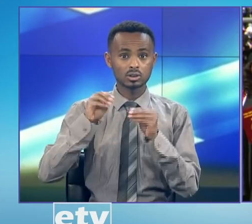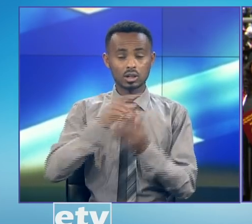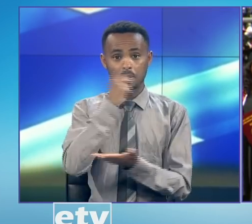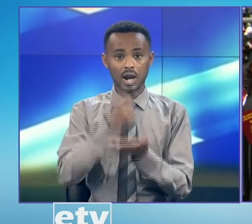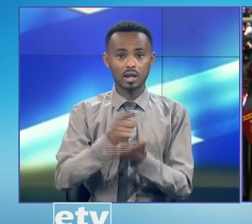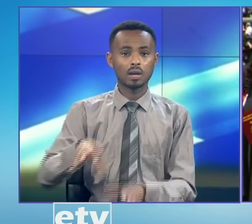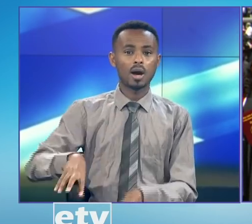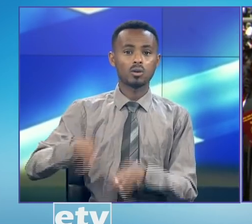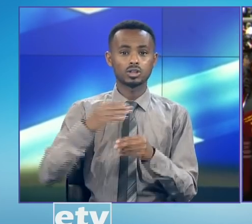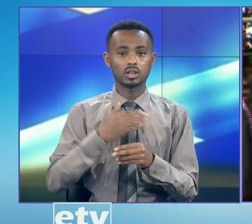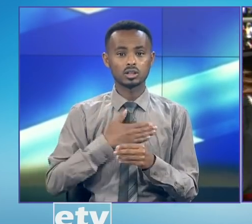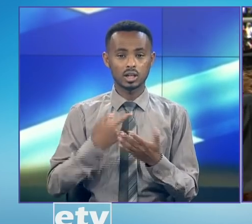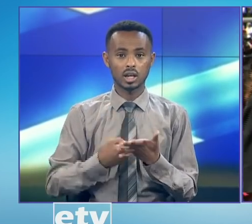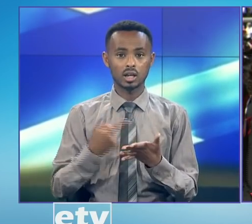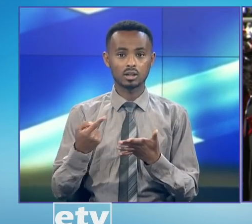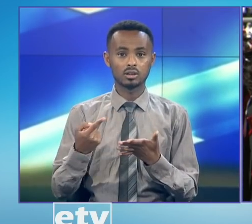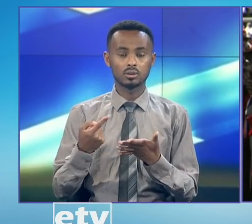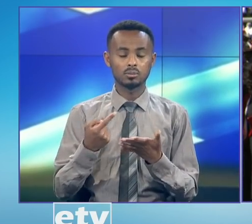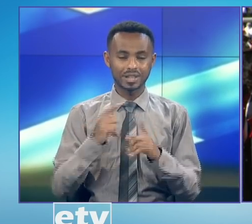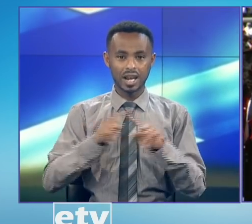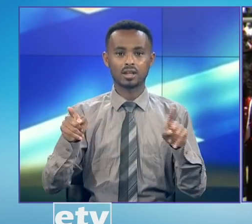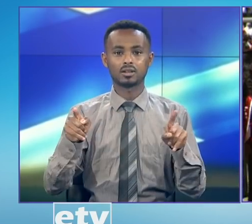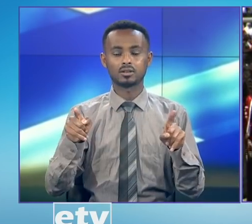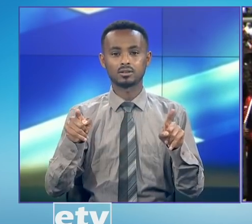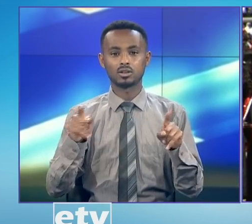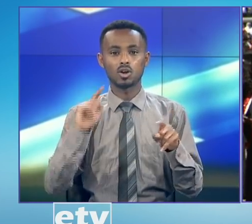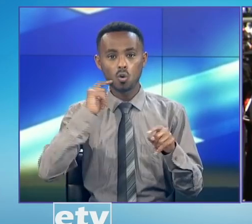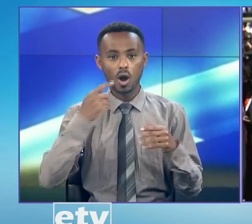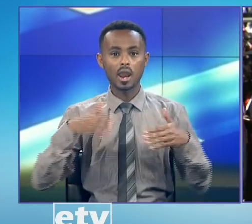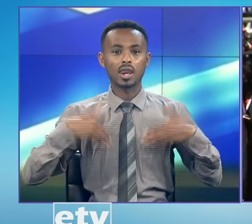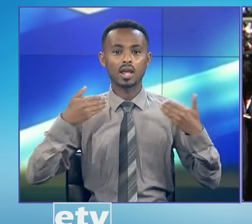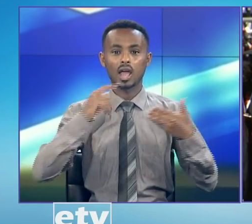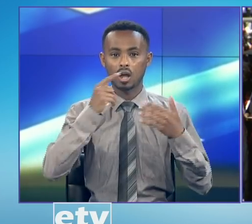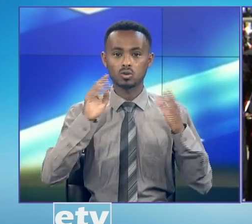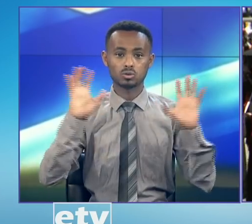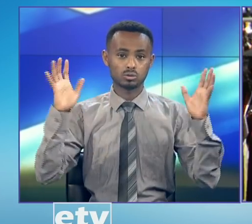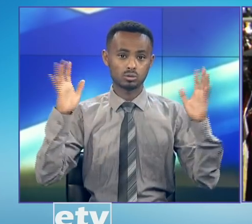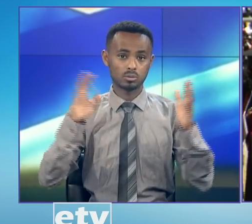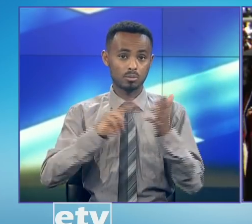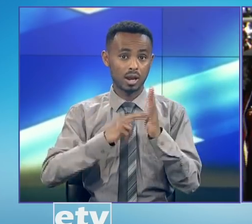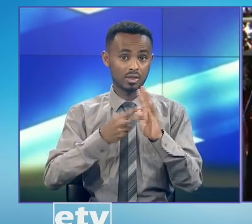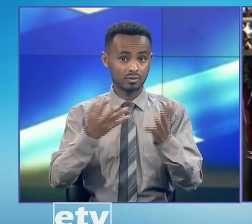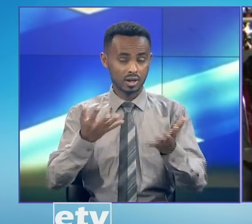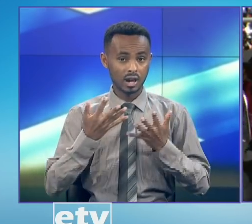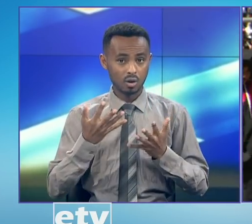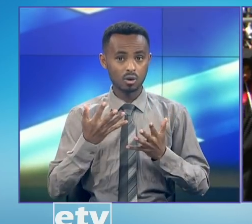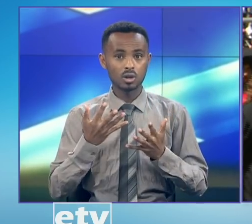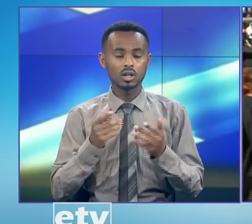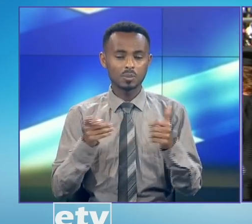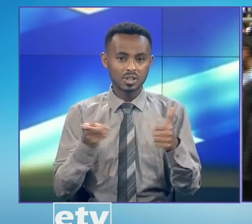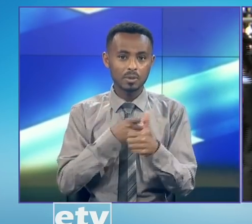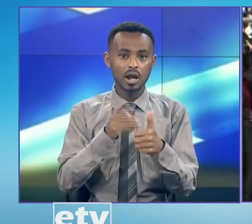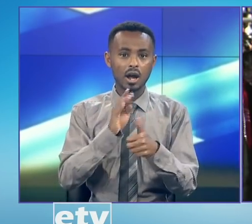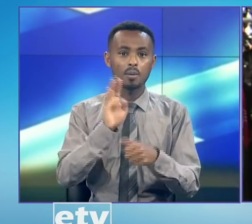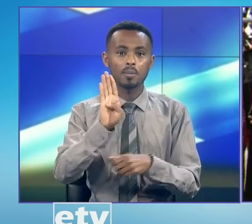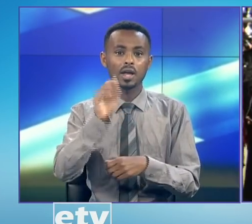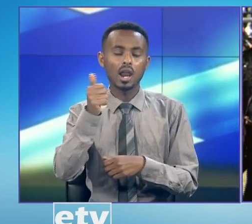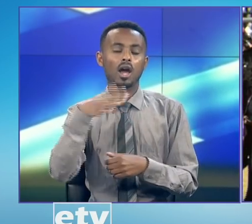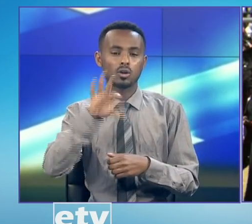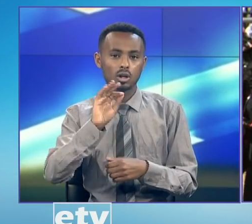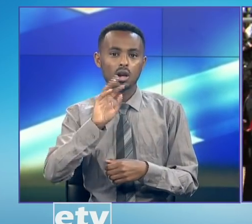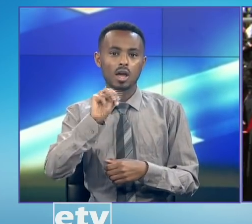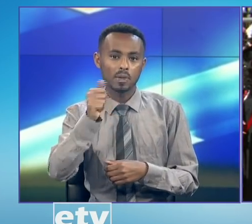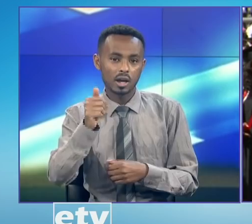ለተማሪ ተማሪዎቻችን እኔ እንግዲህ በተለይ እንኳን ደስ ያላችሁ ላለው የመጀመሪያ ዲግሪ ላገኙት